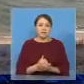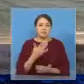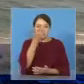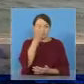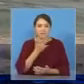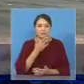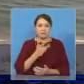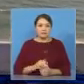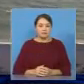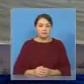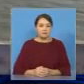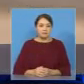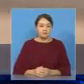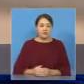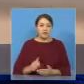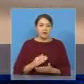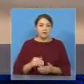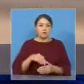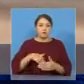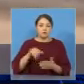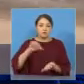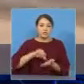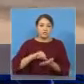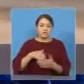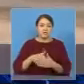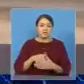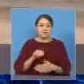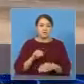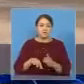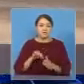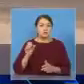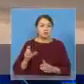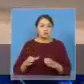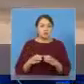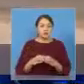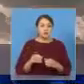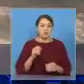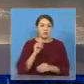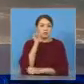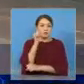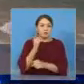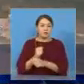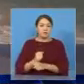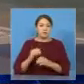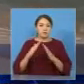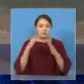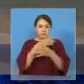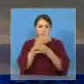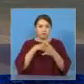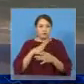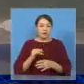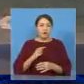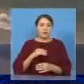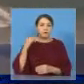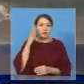лето. В сборе отходов приняли участие активисты местных волонтерских организаций, работники городского акимата и акимата